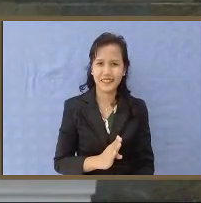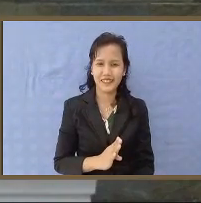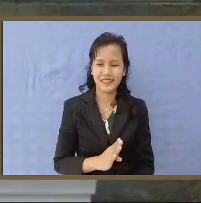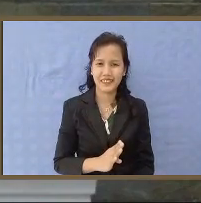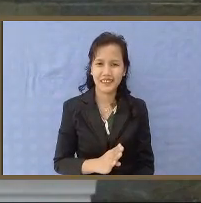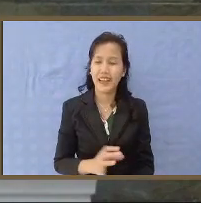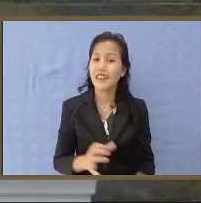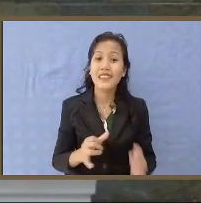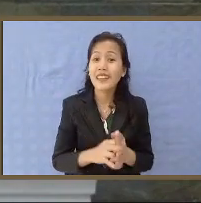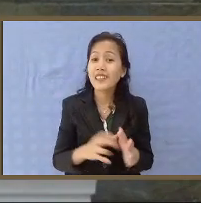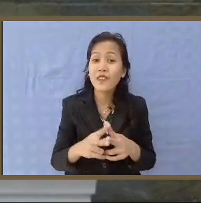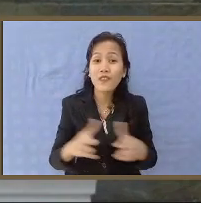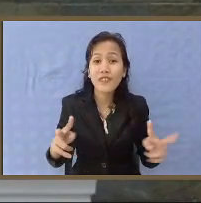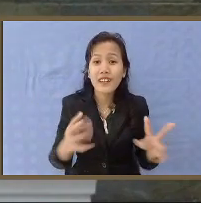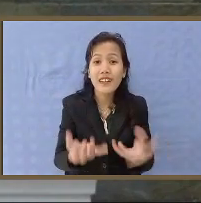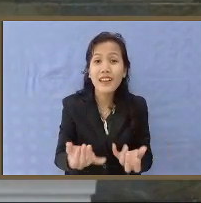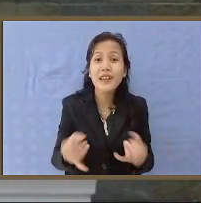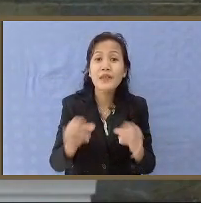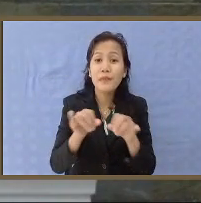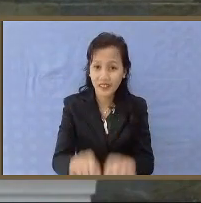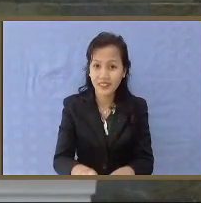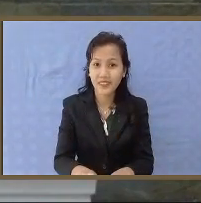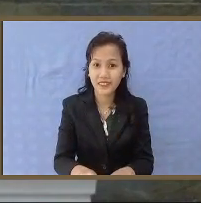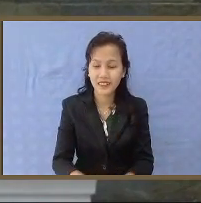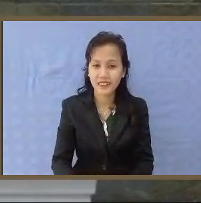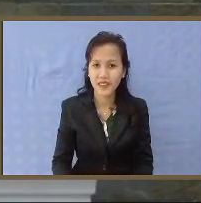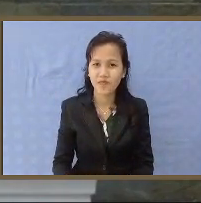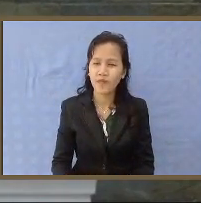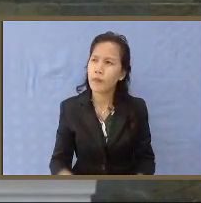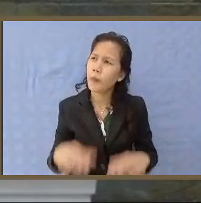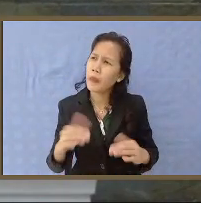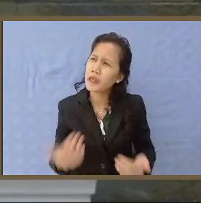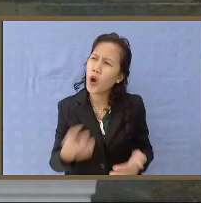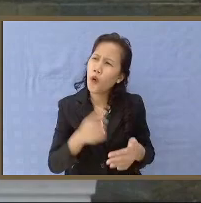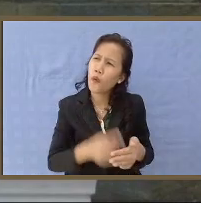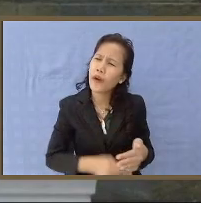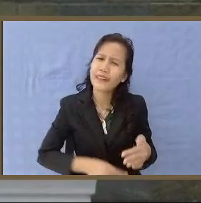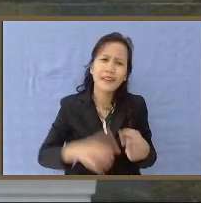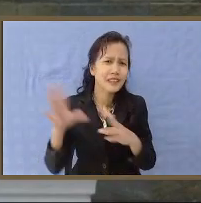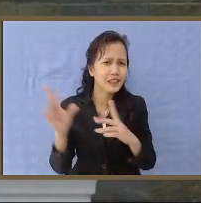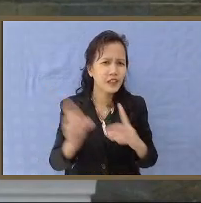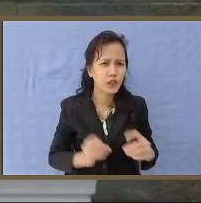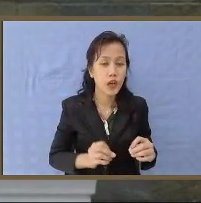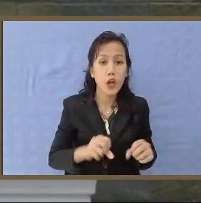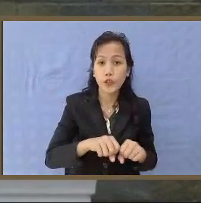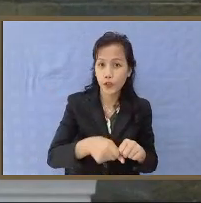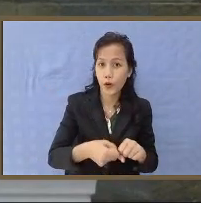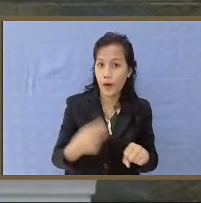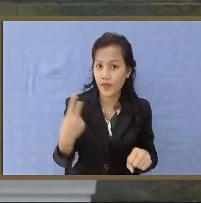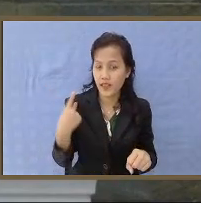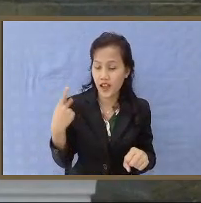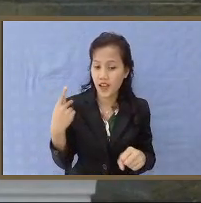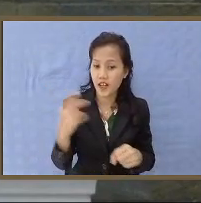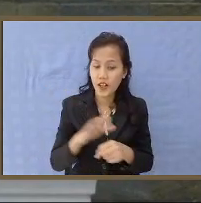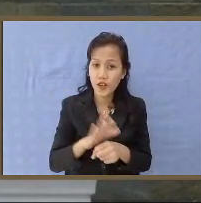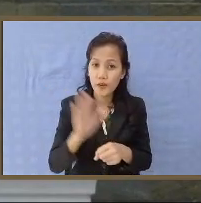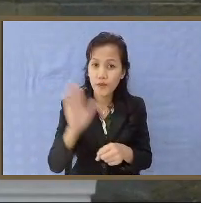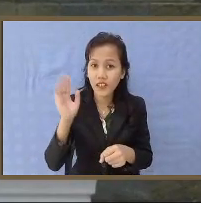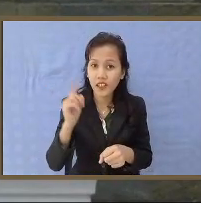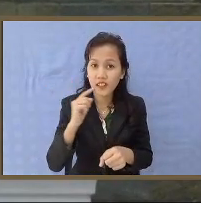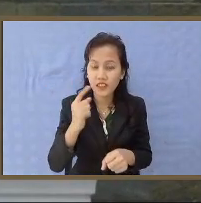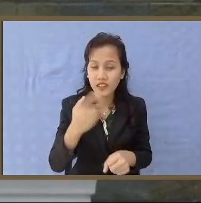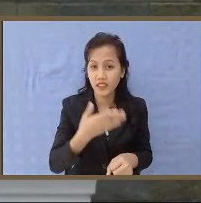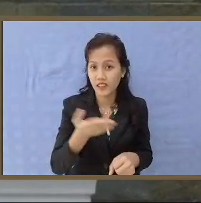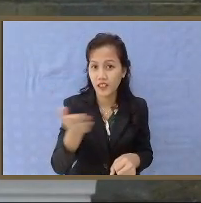So it is very important. It Amen. Is very important. Right. Now, ano po ang gagawin natin ngayon? So nagkaroon na po tayo ng commitment. Sinabi ko na po yan sa